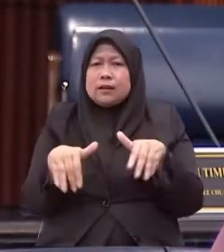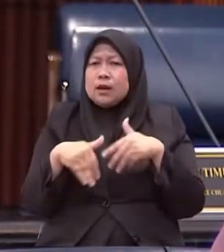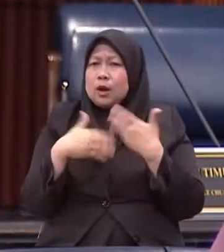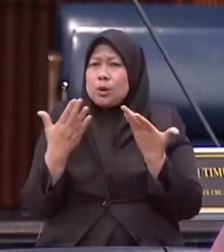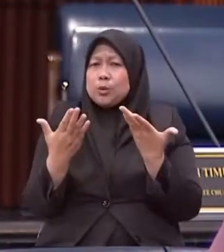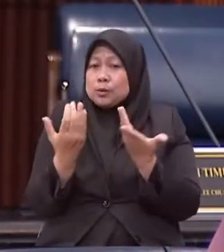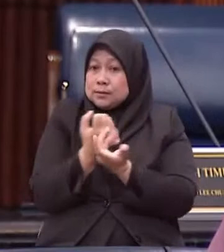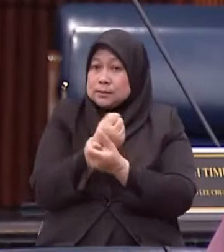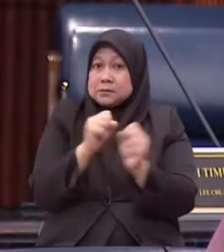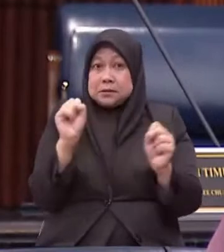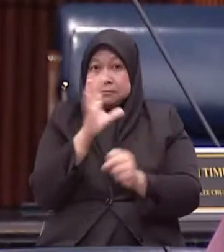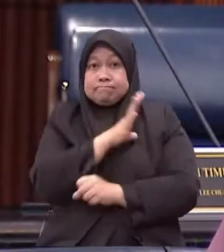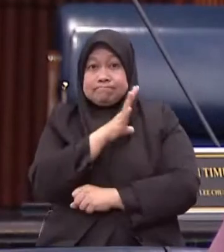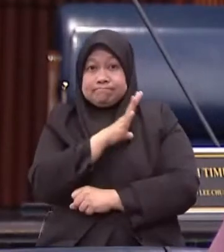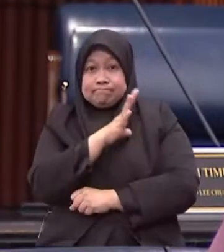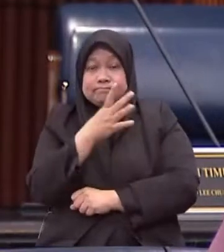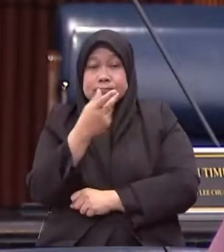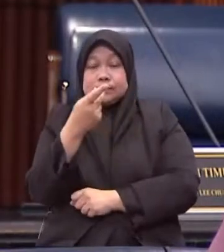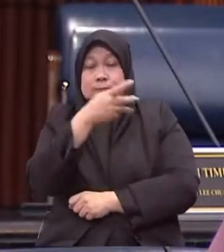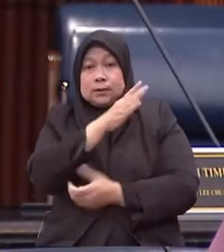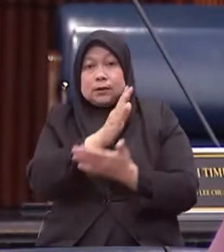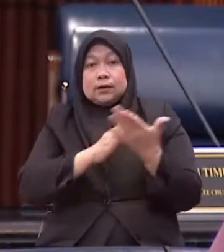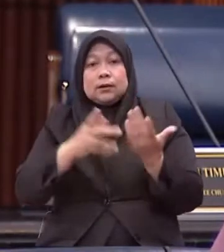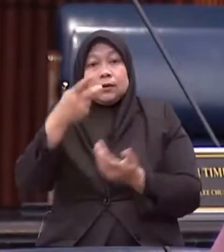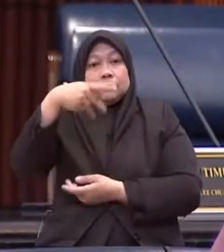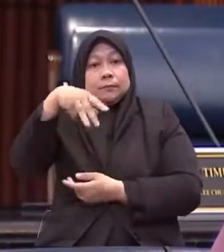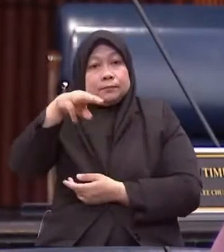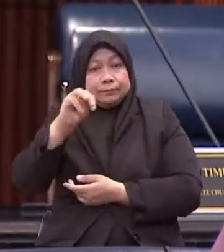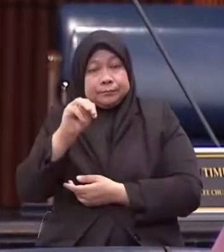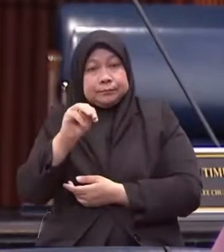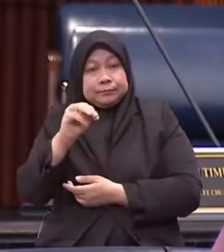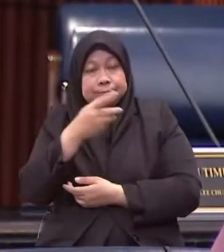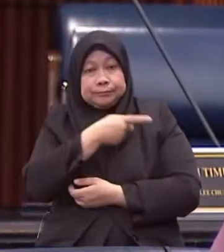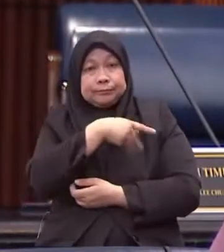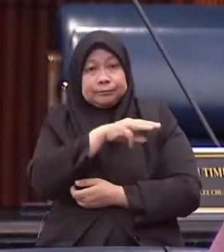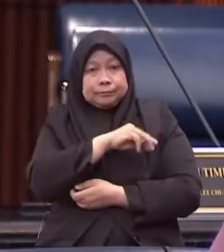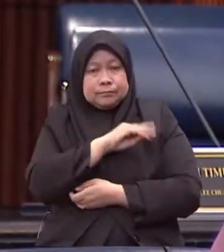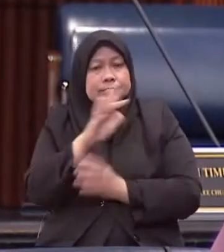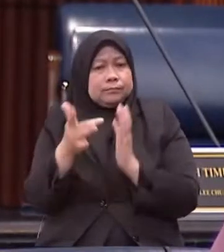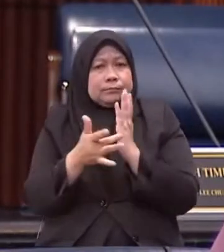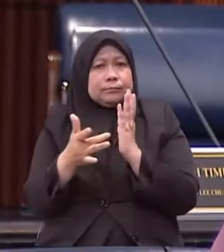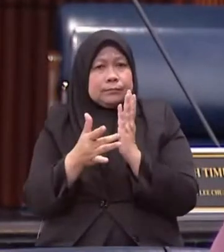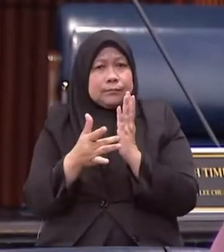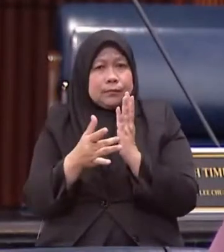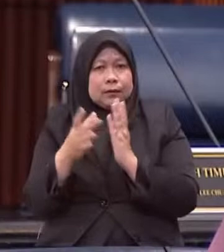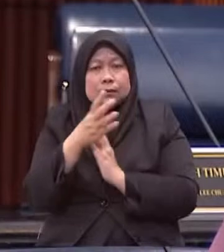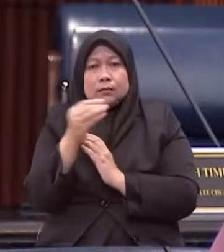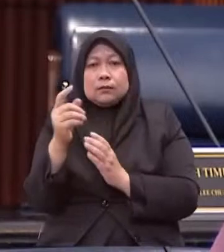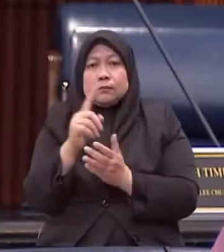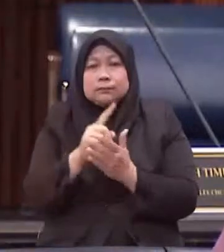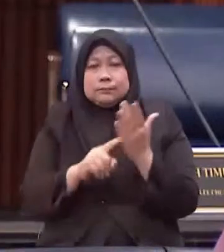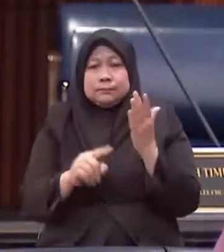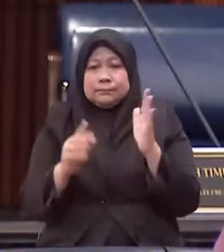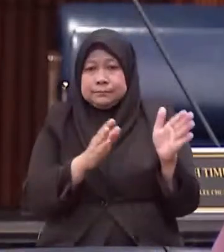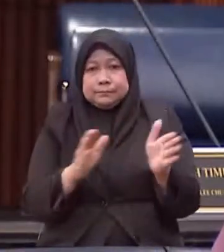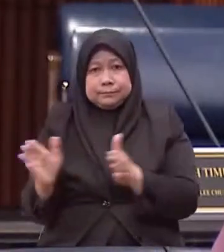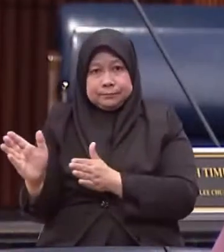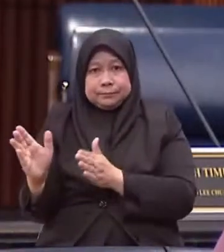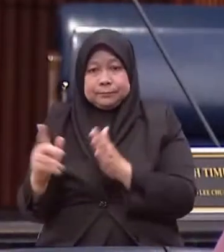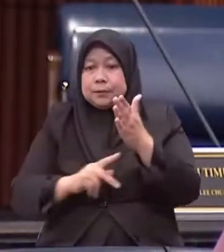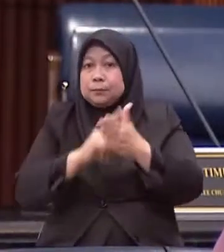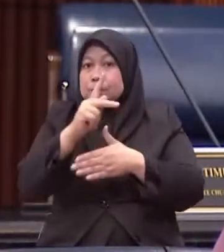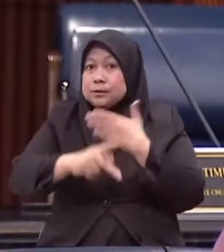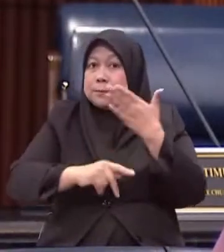manakah kesediaan pihak Kementerian untuk menerapkan adaptasi teknologi tinggi ini dan apakah perancangan dan